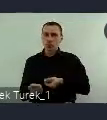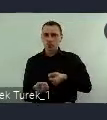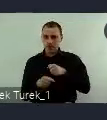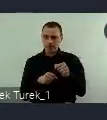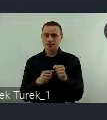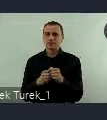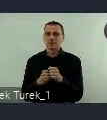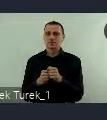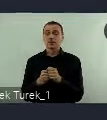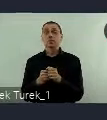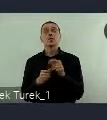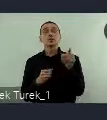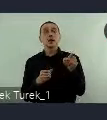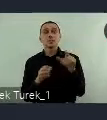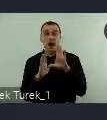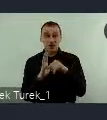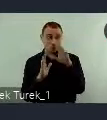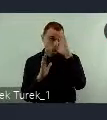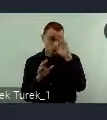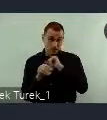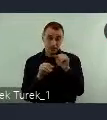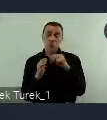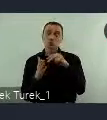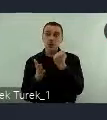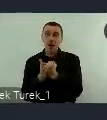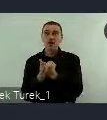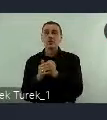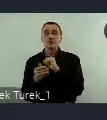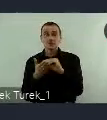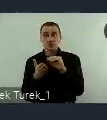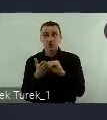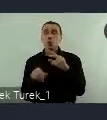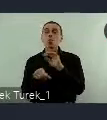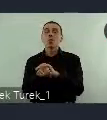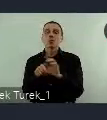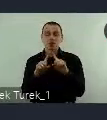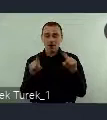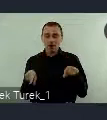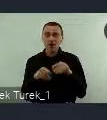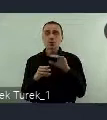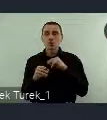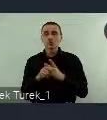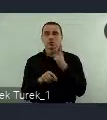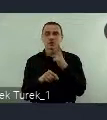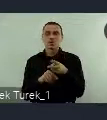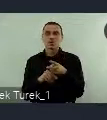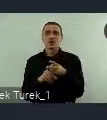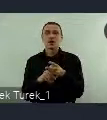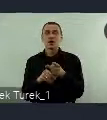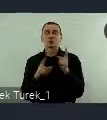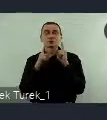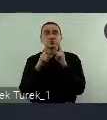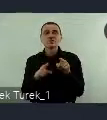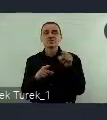obowiązuje standard dostępności w którym obowiązuje ustawa mamy zapisane w umowach zapewnienie dostępności my jakby i